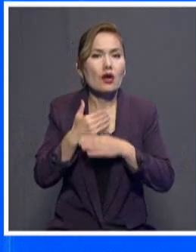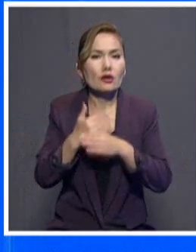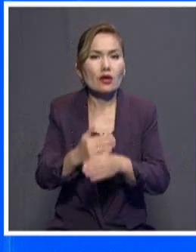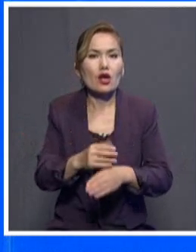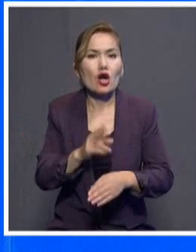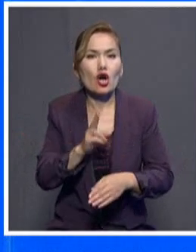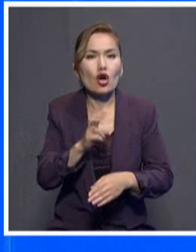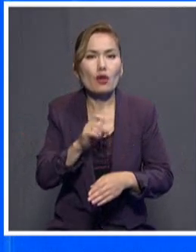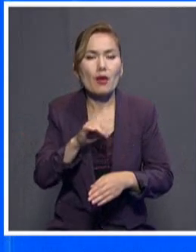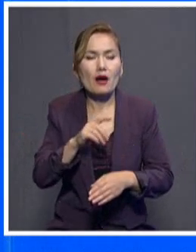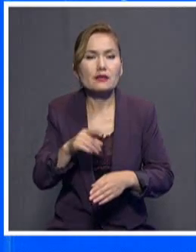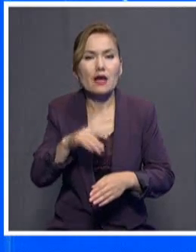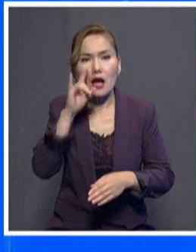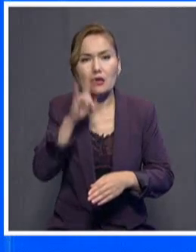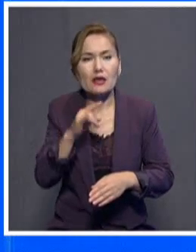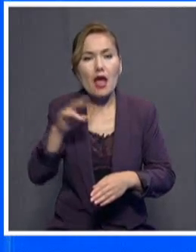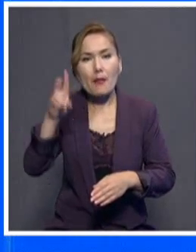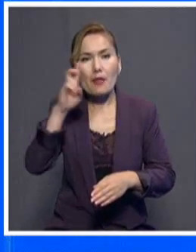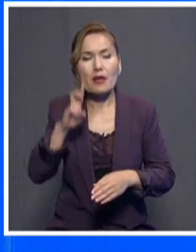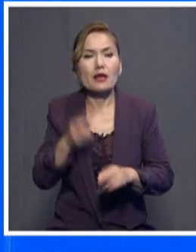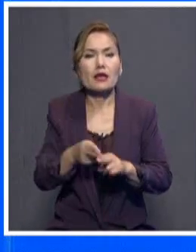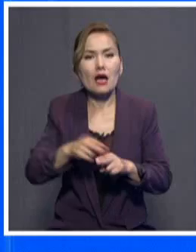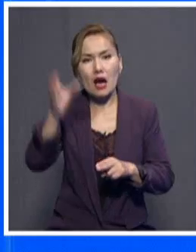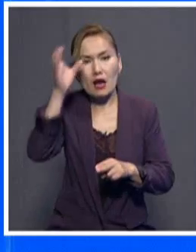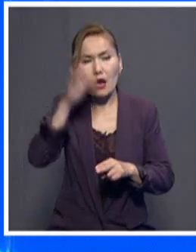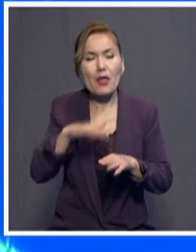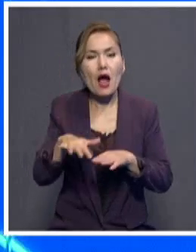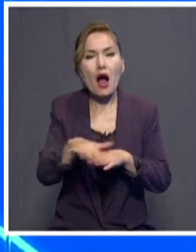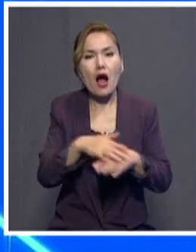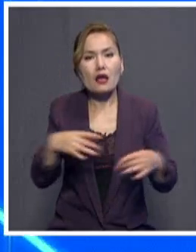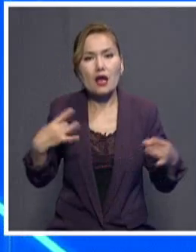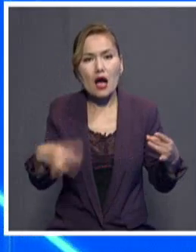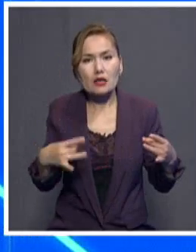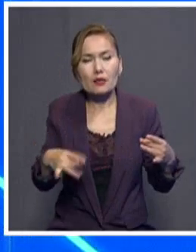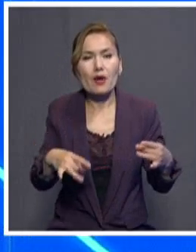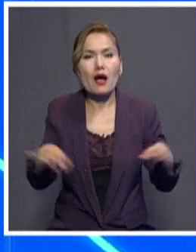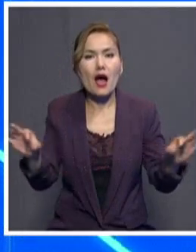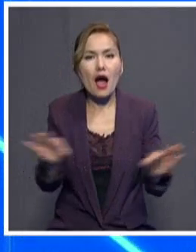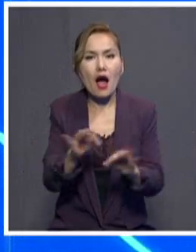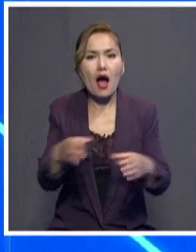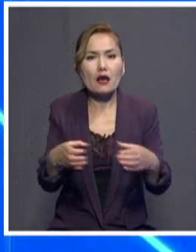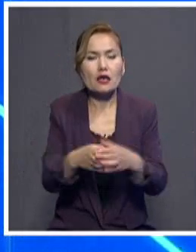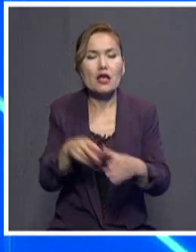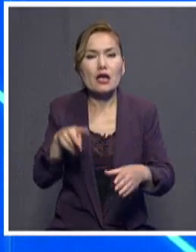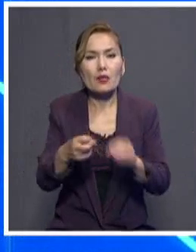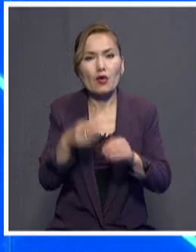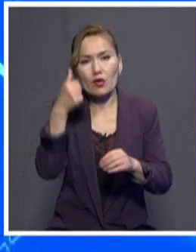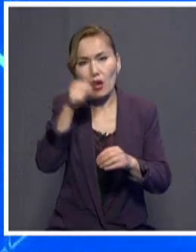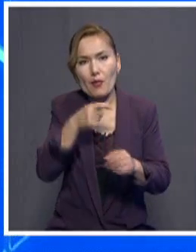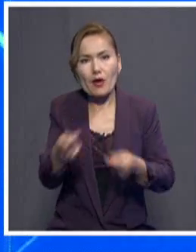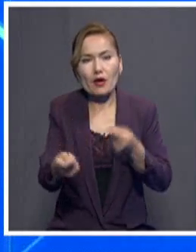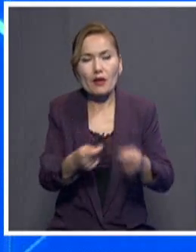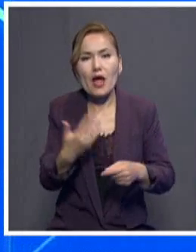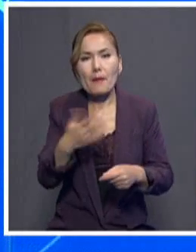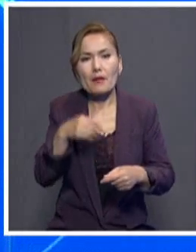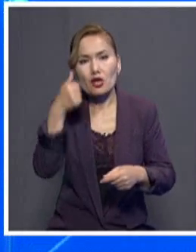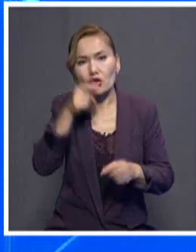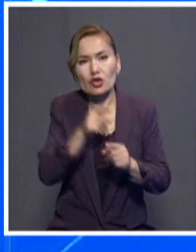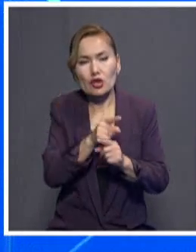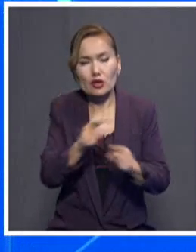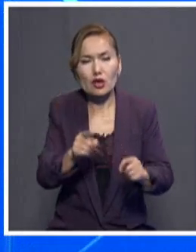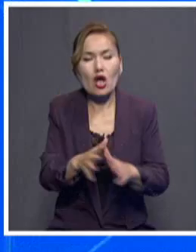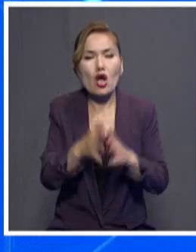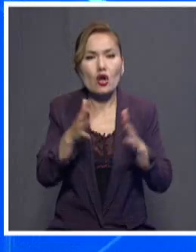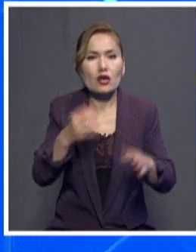мемлекеттік академиялық халық аспаптар оркестрін 2013 жылдан бері басқарып, өнер ұжымын 5 жылдың ішінде үлкен табысқа